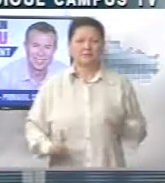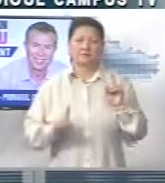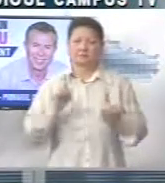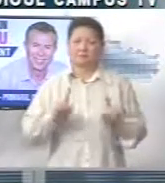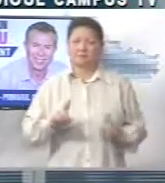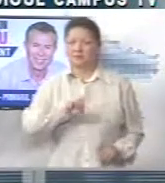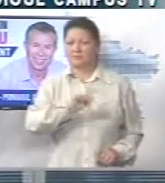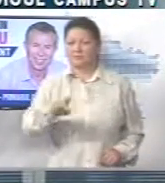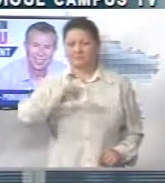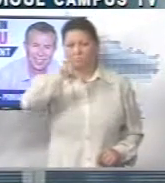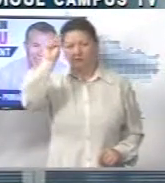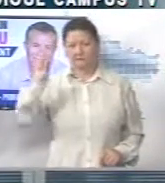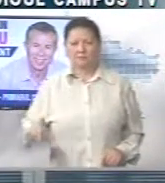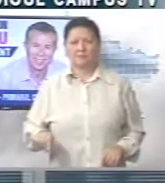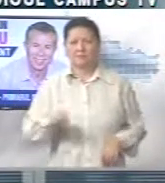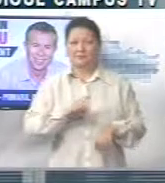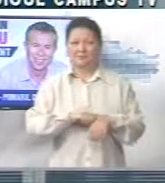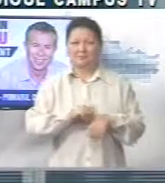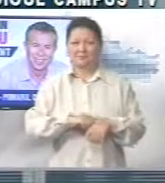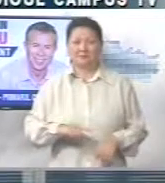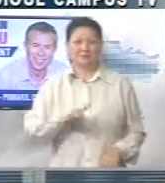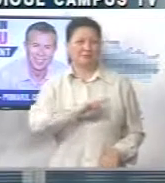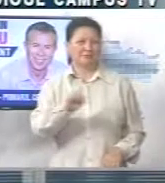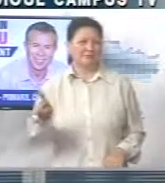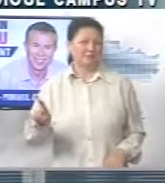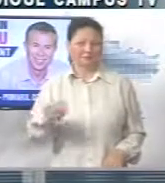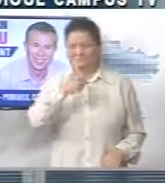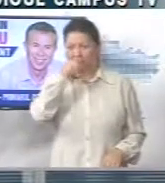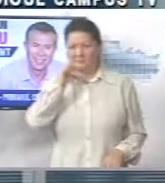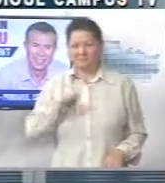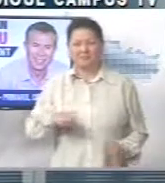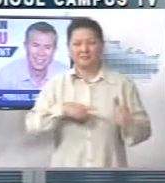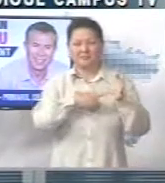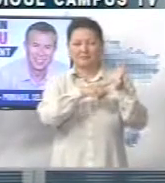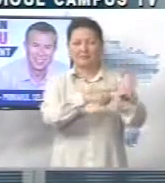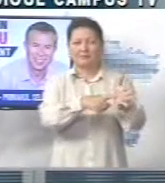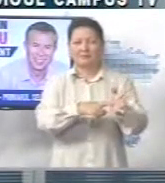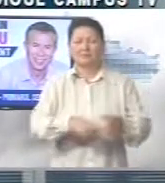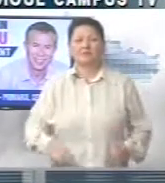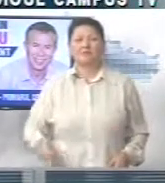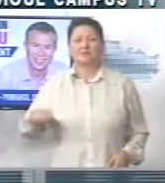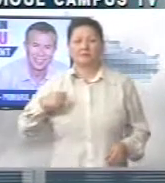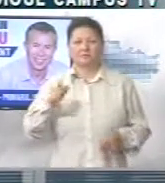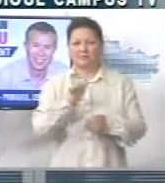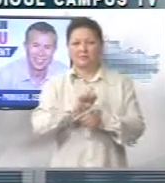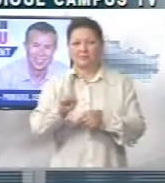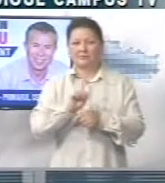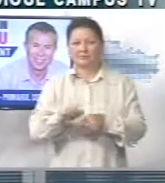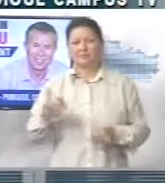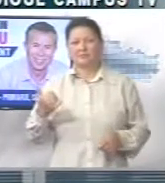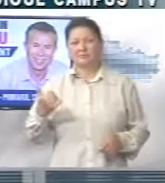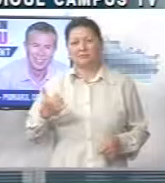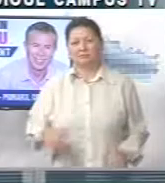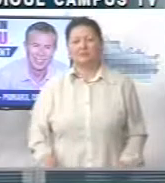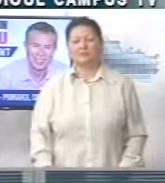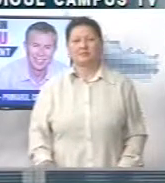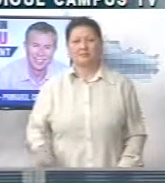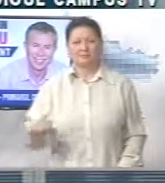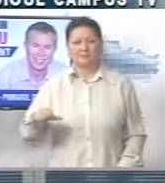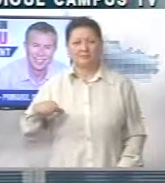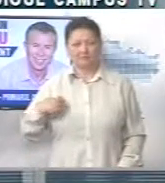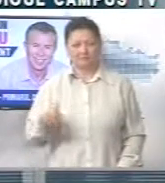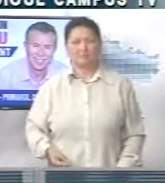acel moment nu renunț în a le promova și aduce mai departe, pentru că sunt lucruri care sunt